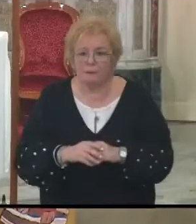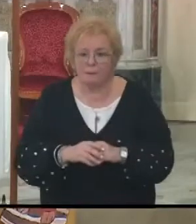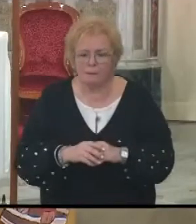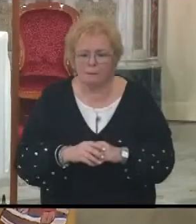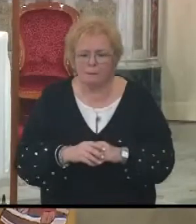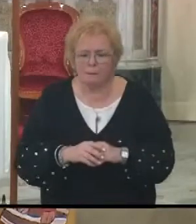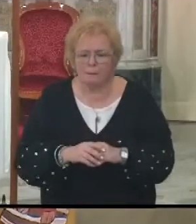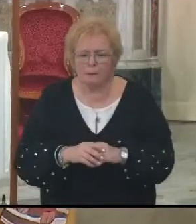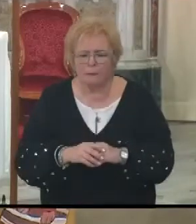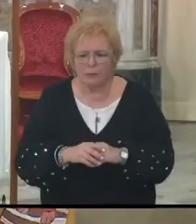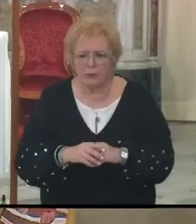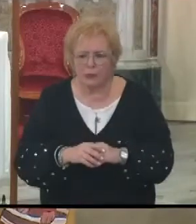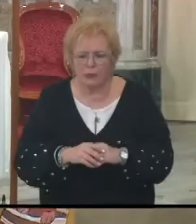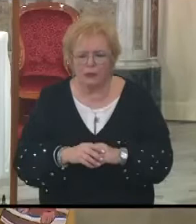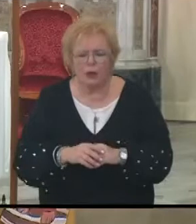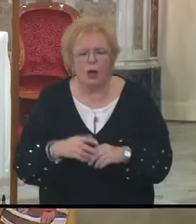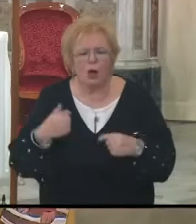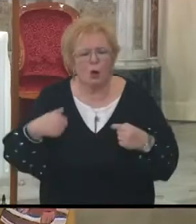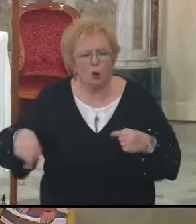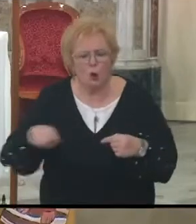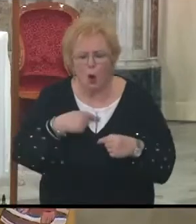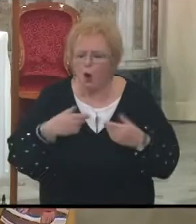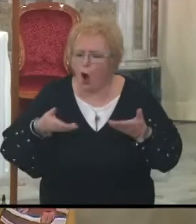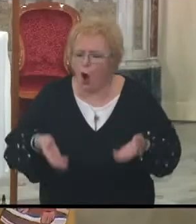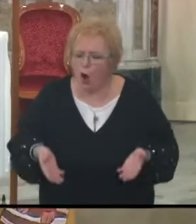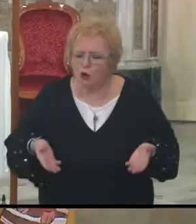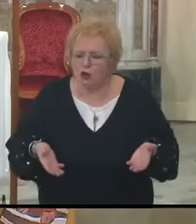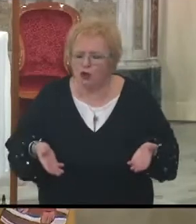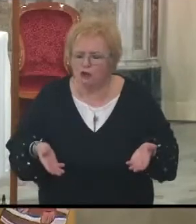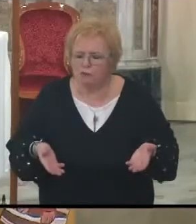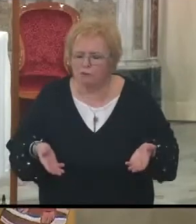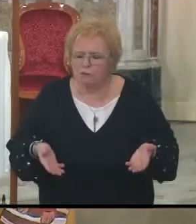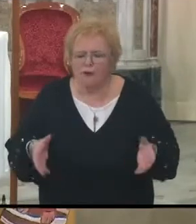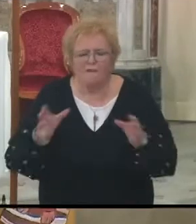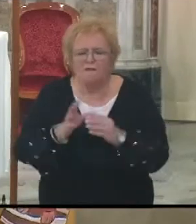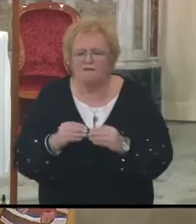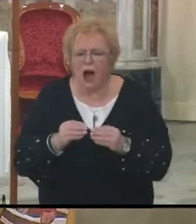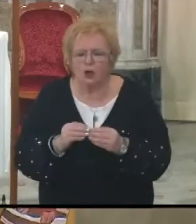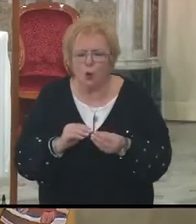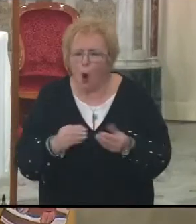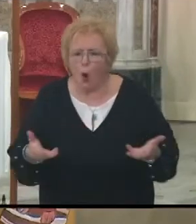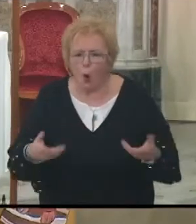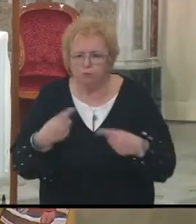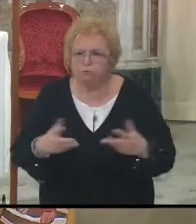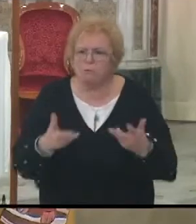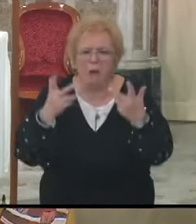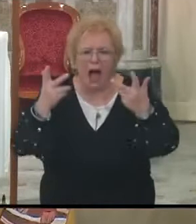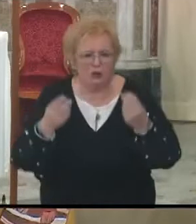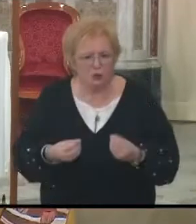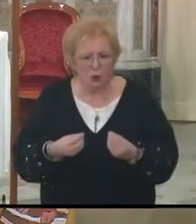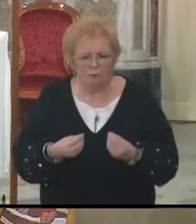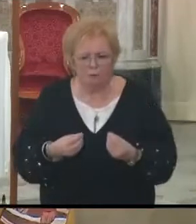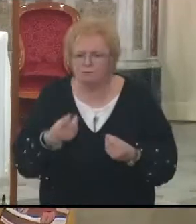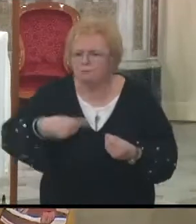che cosa ne abbiamo fatto oggi di questa pasqua che cosa ne abbiamo